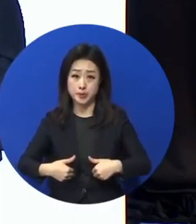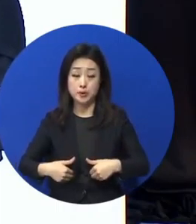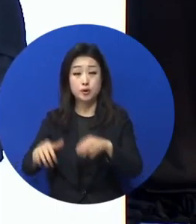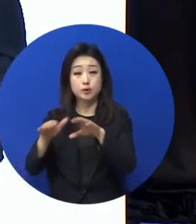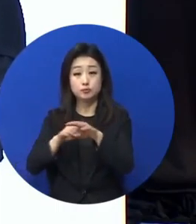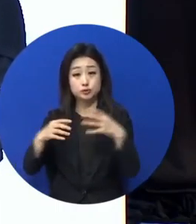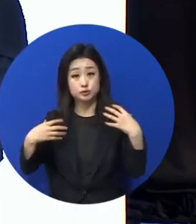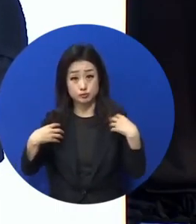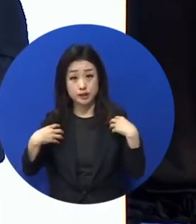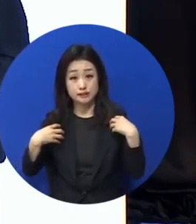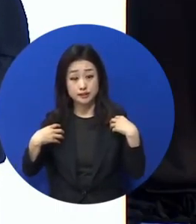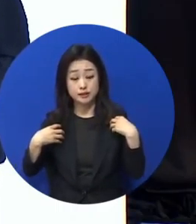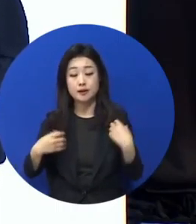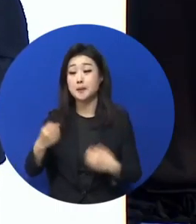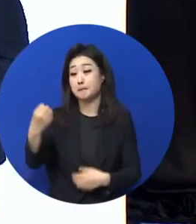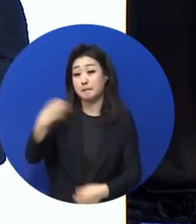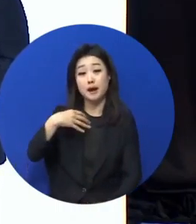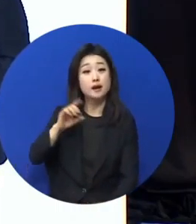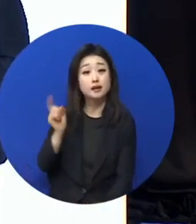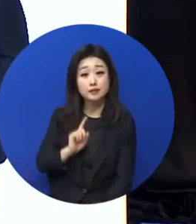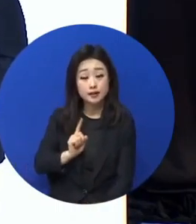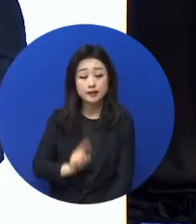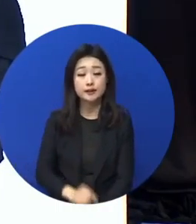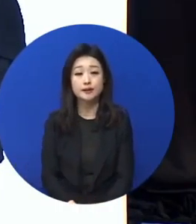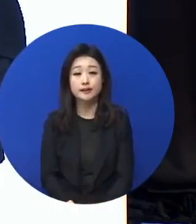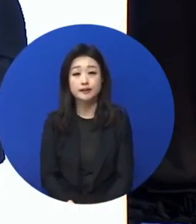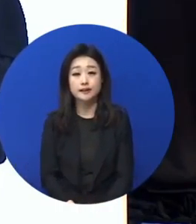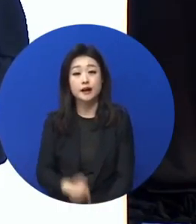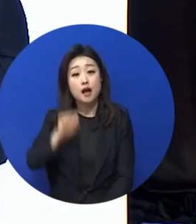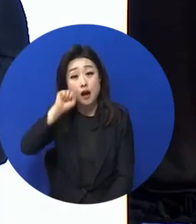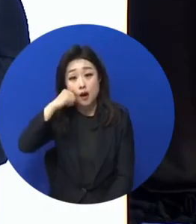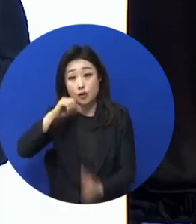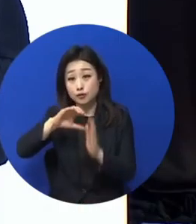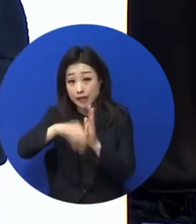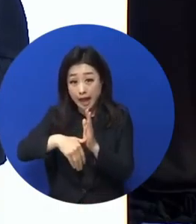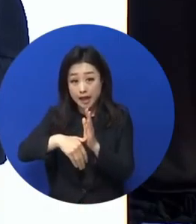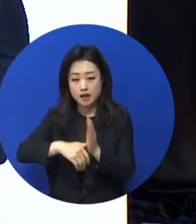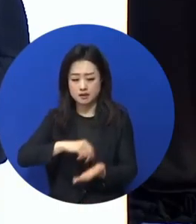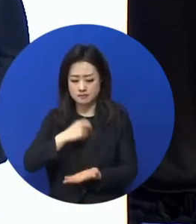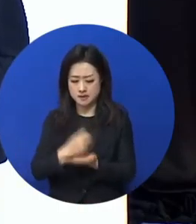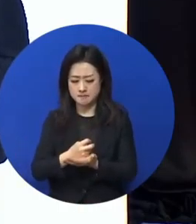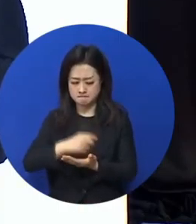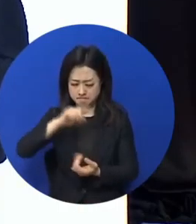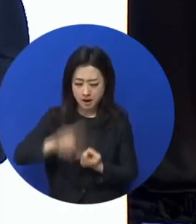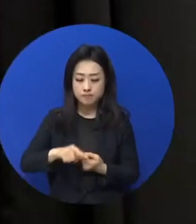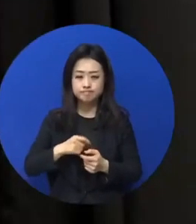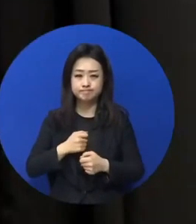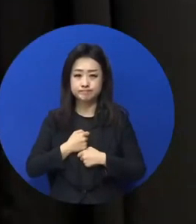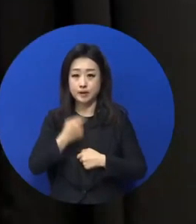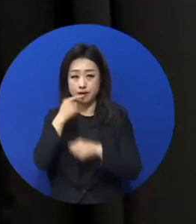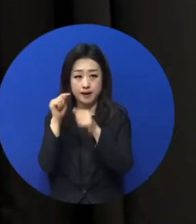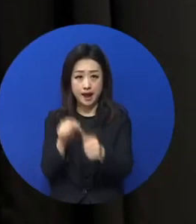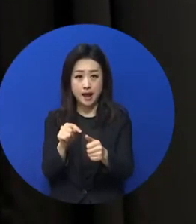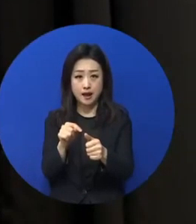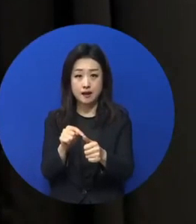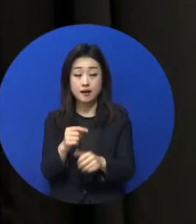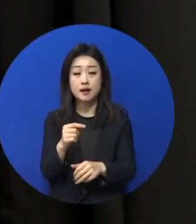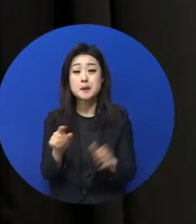문재인 대통령께서는 이런 말씀을 하셨습니다. 어려울 때일수록 원칙으로 돌아가라. 믿음과